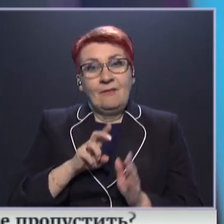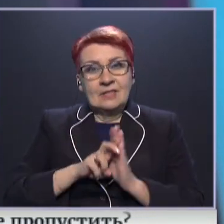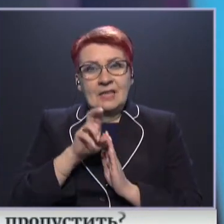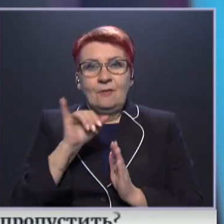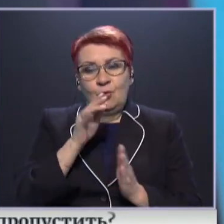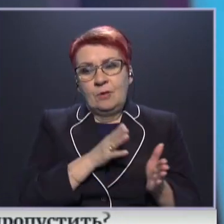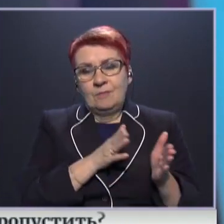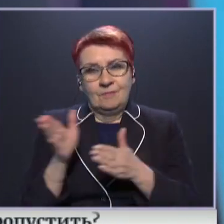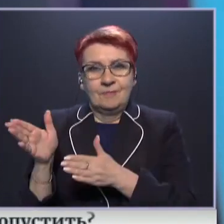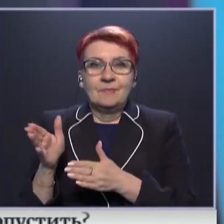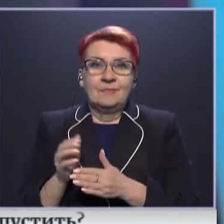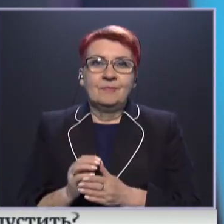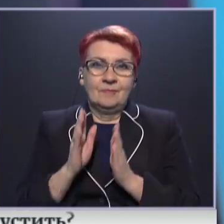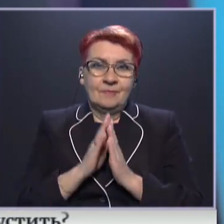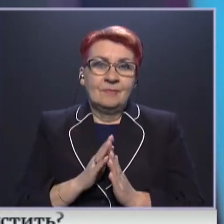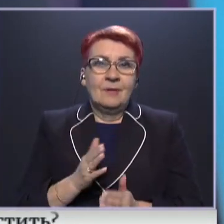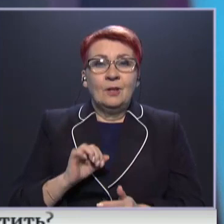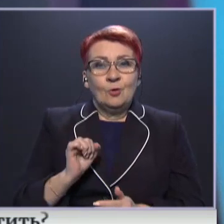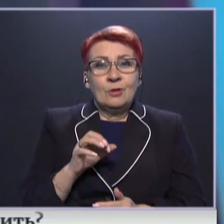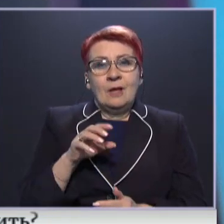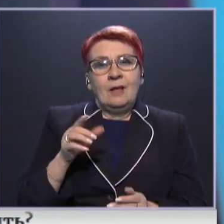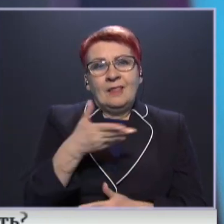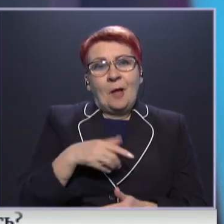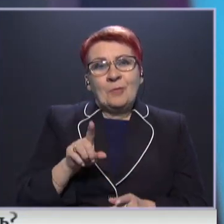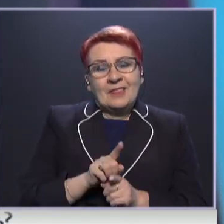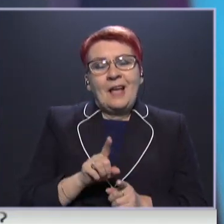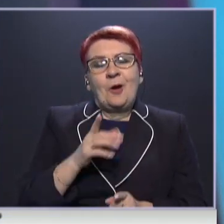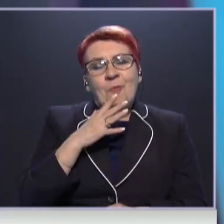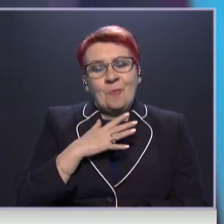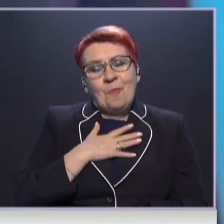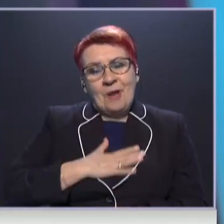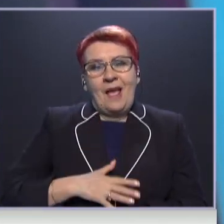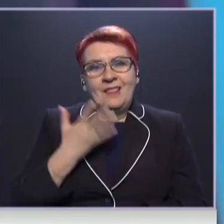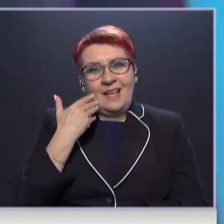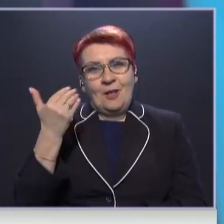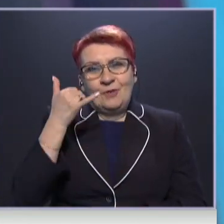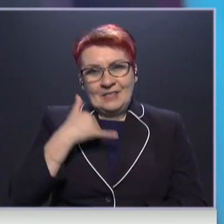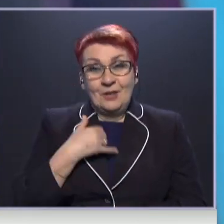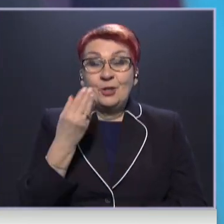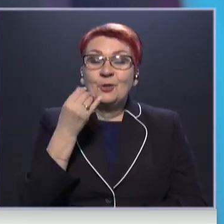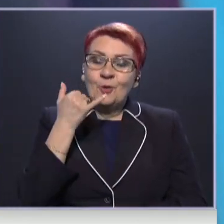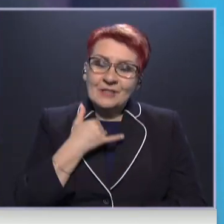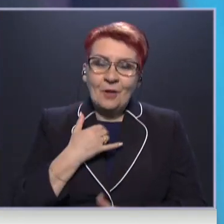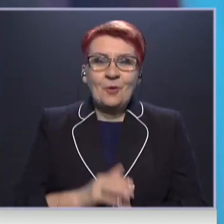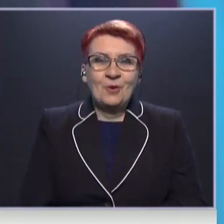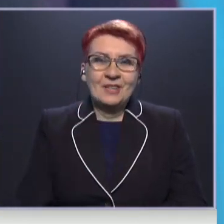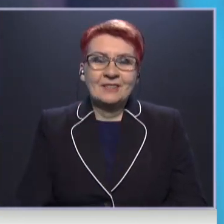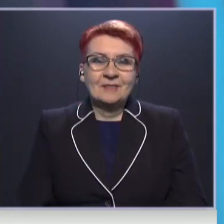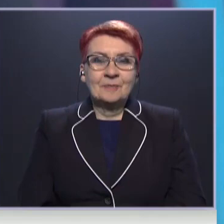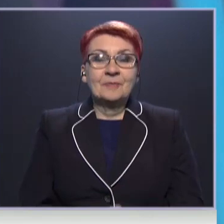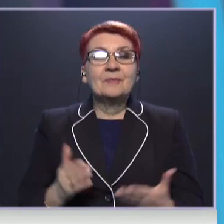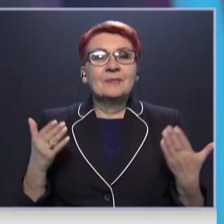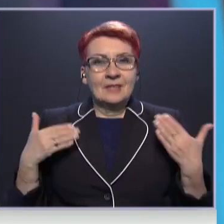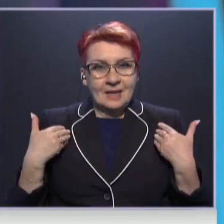уклонился. Друзья, нам так приятно, когда вы звоните. Давайте послушаем еще один звонок. Добрый вечер.